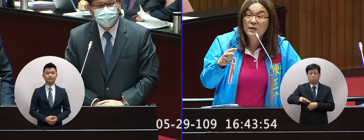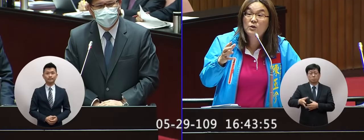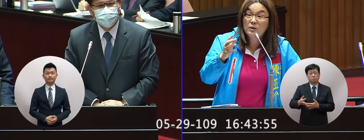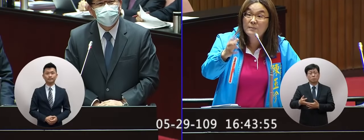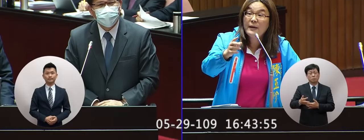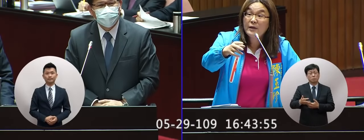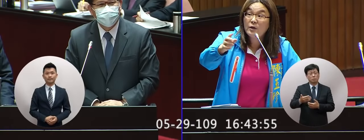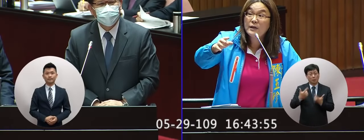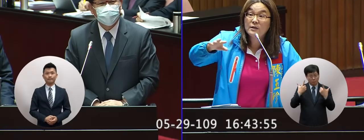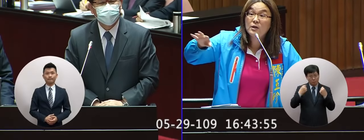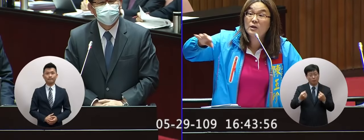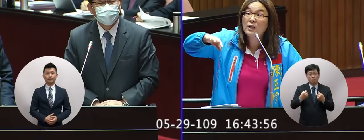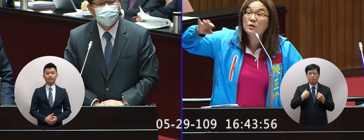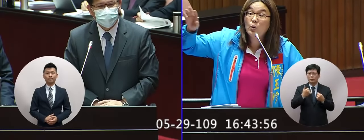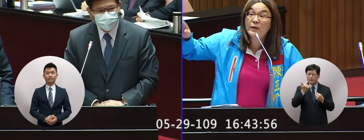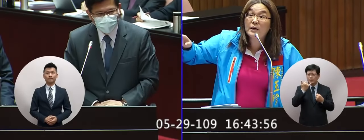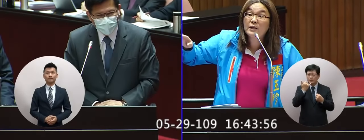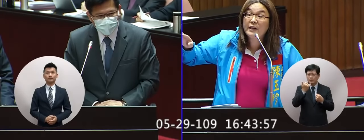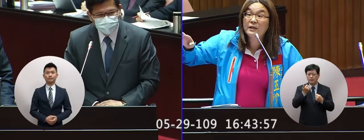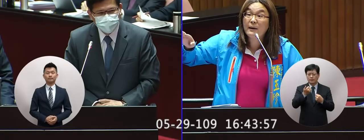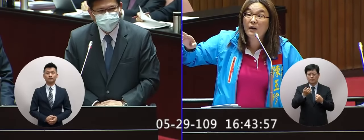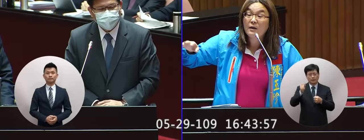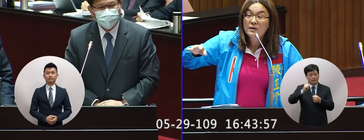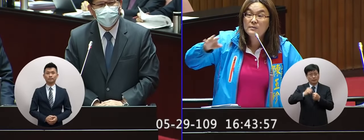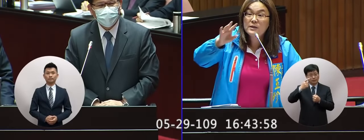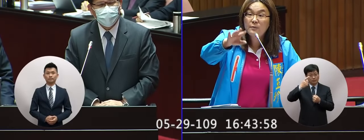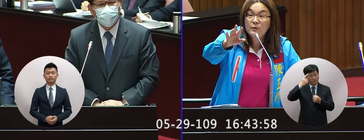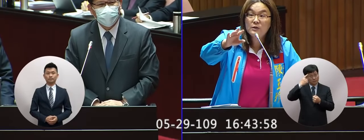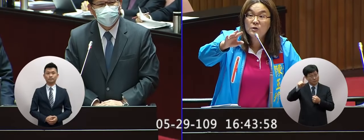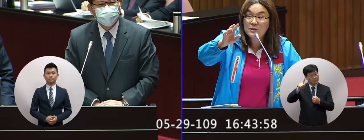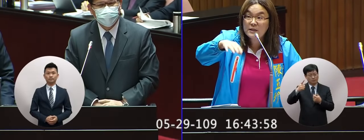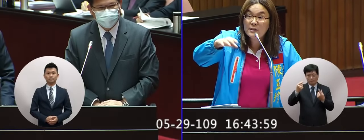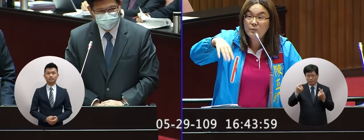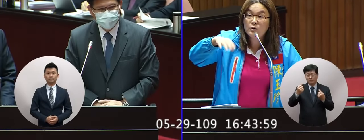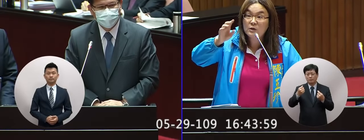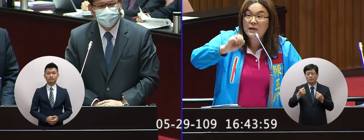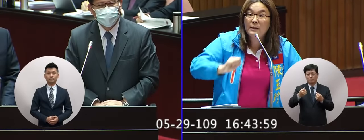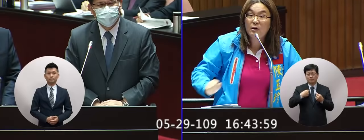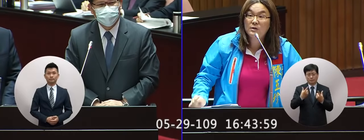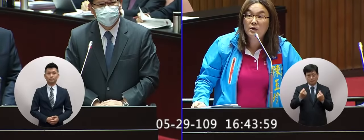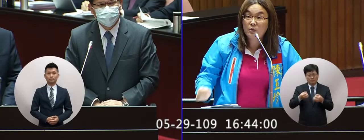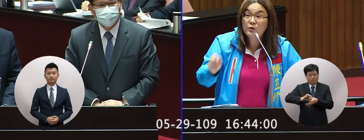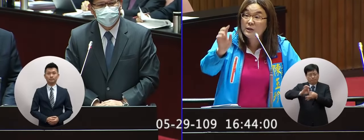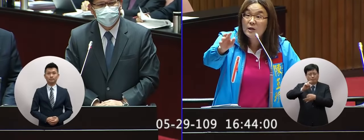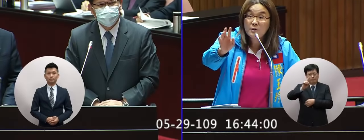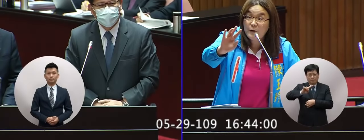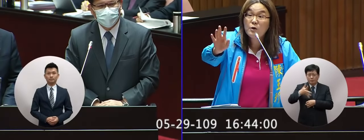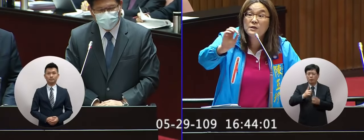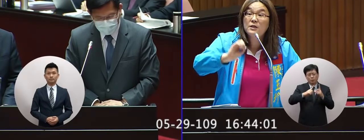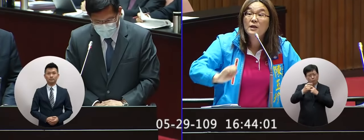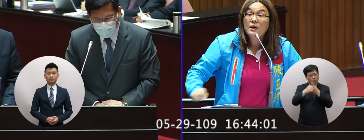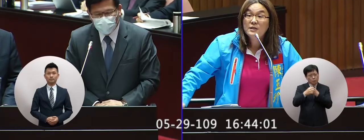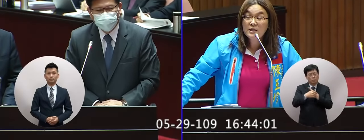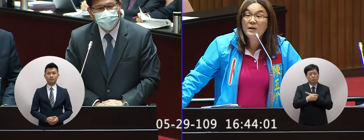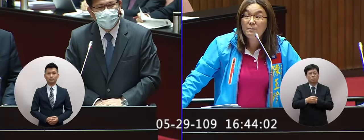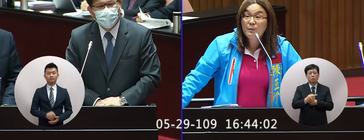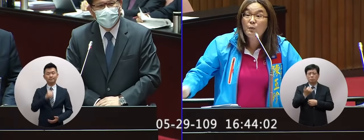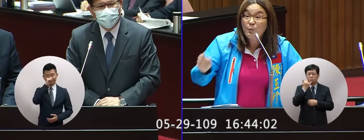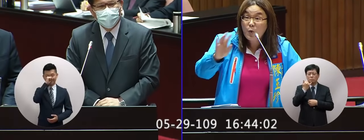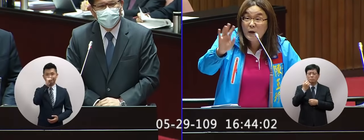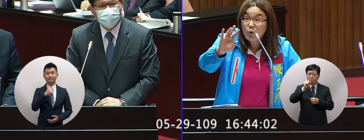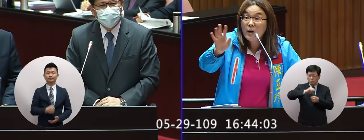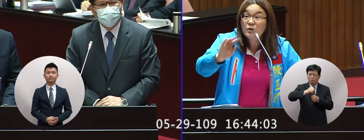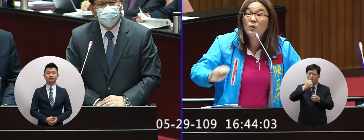所以你本来有一点这个多一个隔天的嘛哈，是不是这个部分就是这些部分就加码到1500？你回去研究了，费用是增